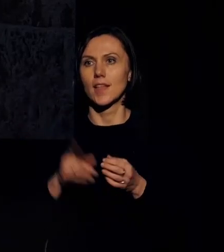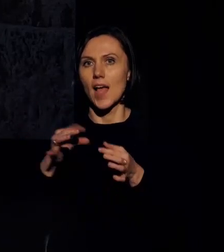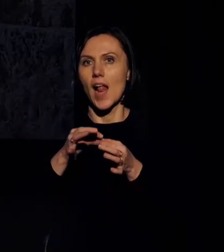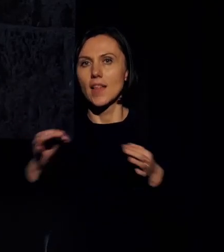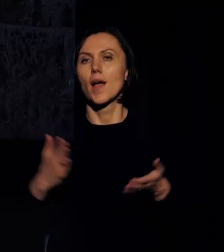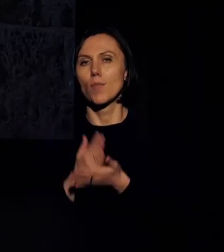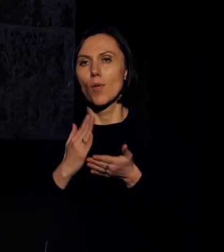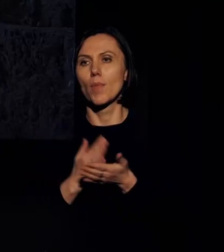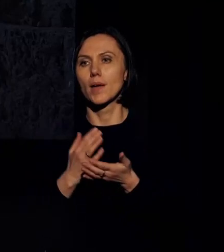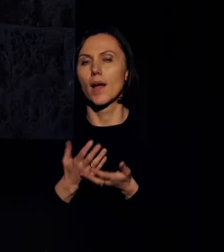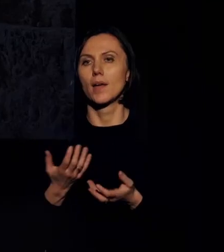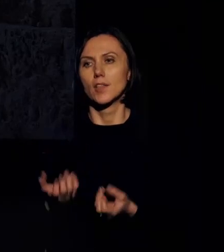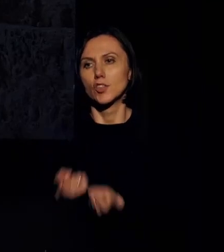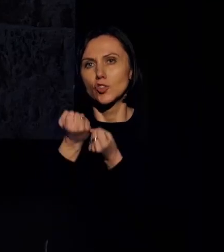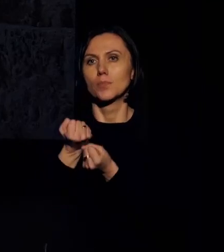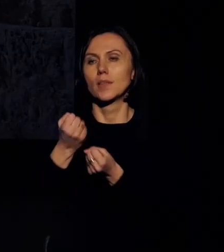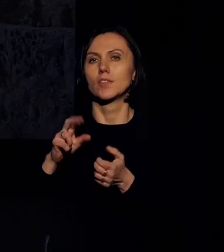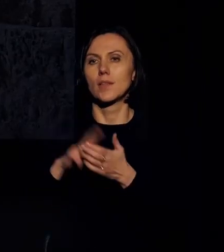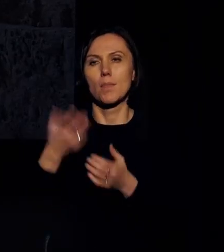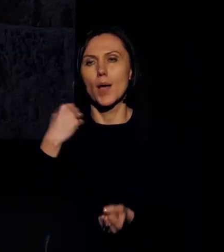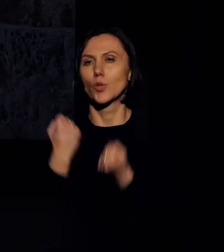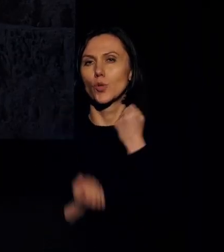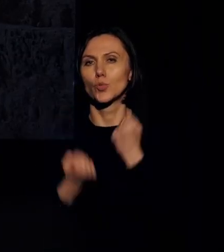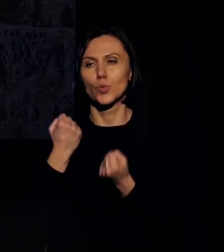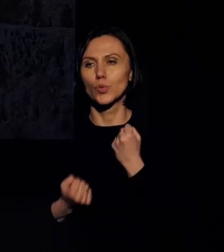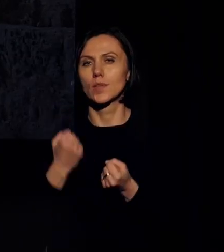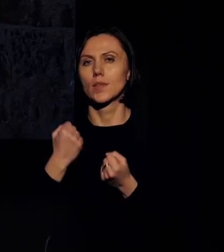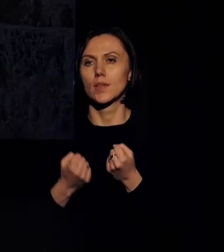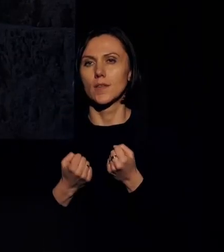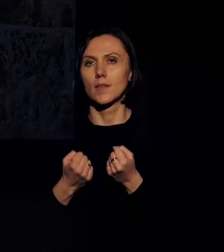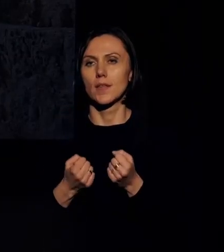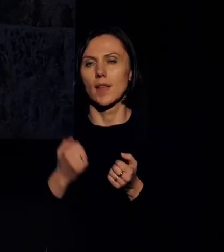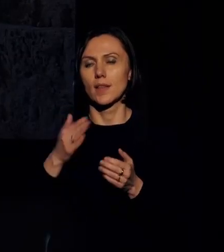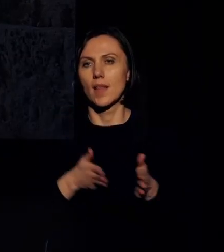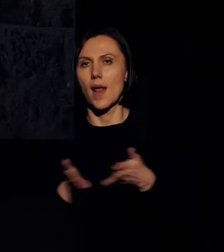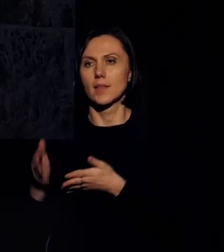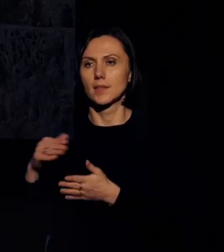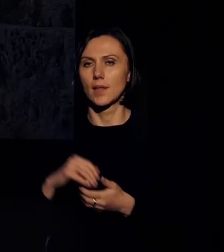autoasekuracji na tychże właśnie trudnych, eksponowanych trasach.